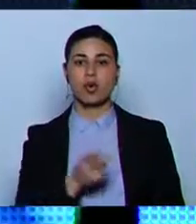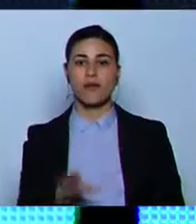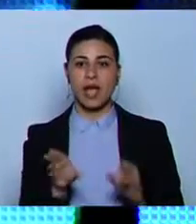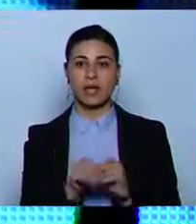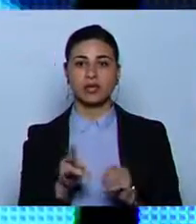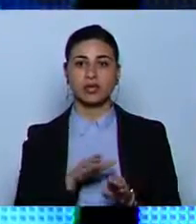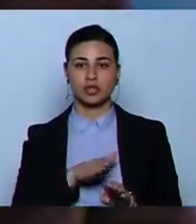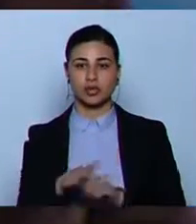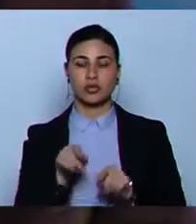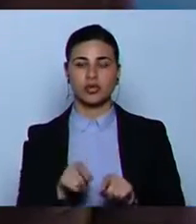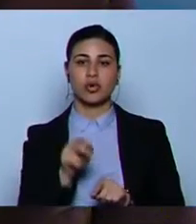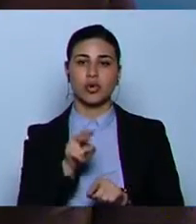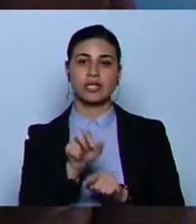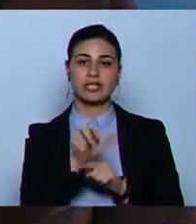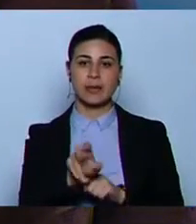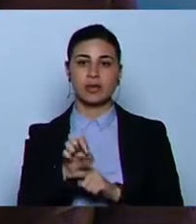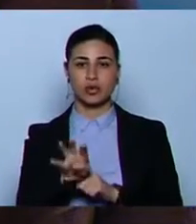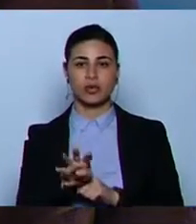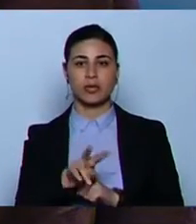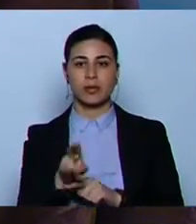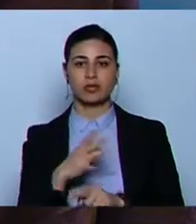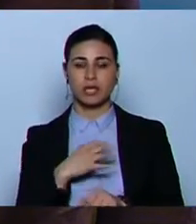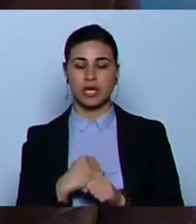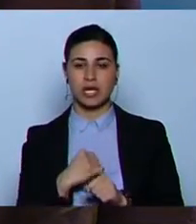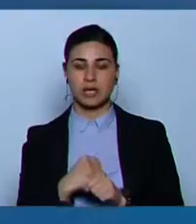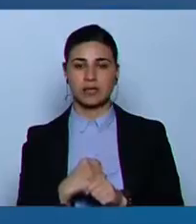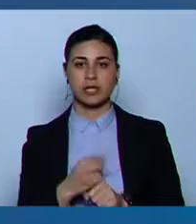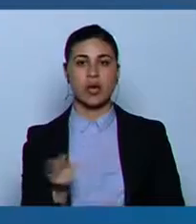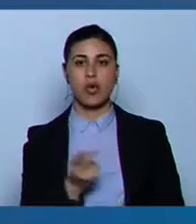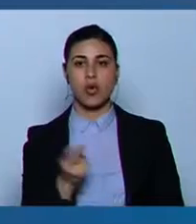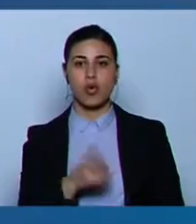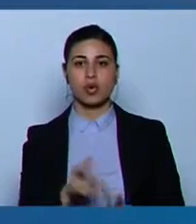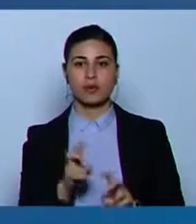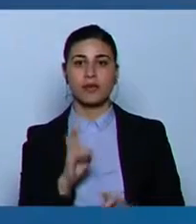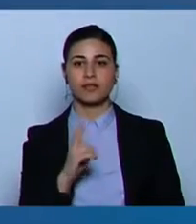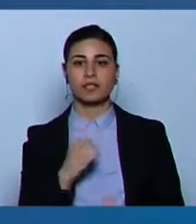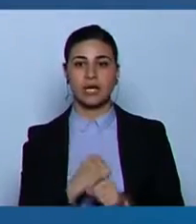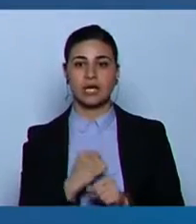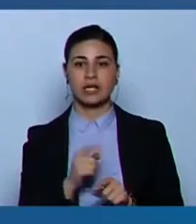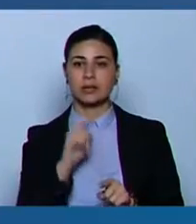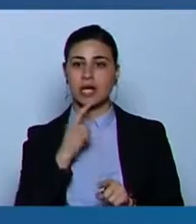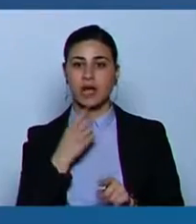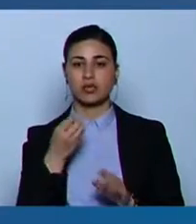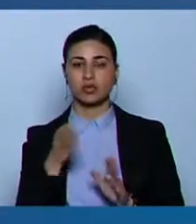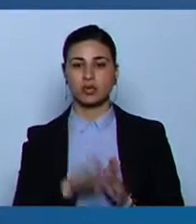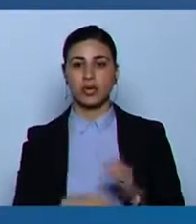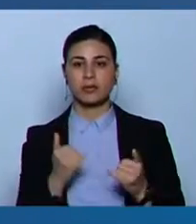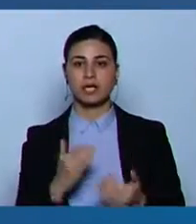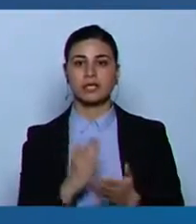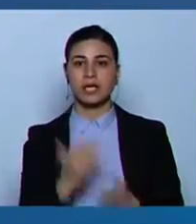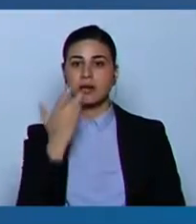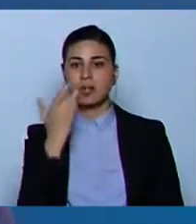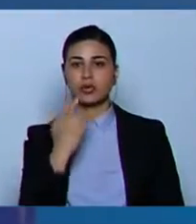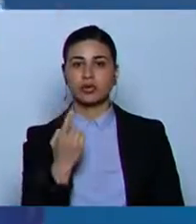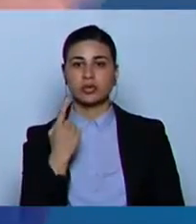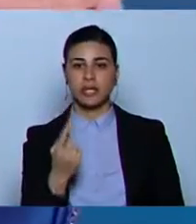უნდა შეესრულებინათ 2013-2014 წლებში ეს სტრატეგია. ორივე მხარე დღეს ვინც ამას ართულებს, დღეს არის პოლიტიკოსები